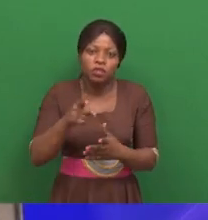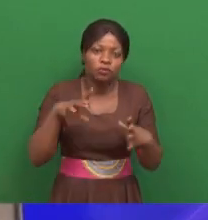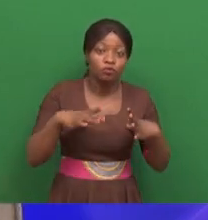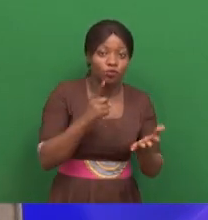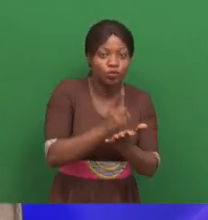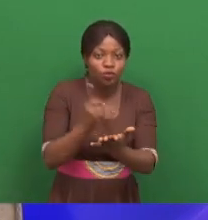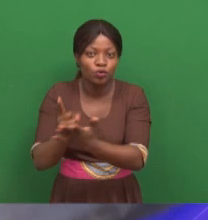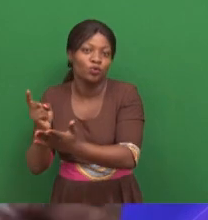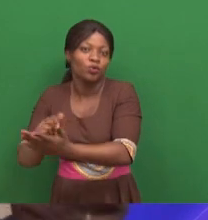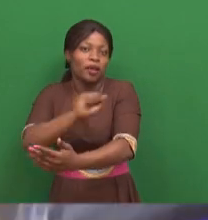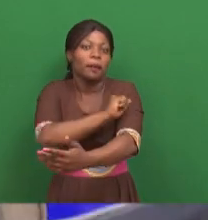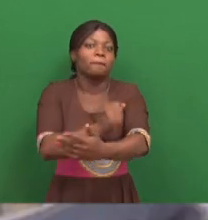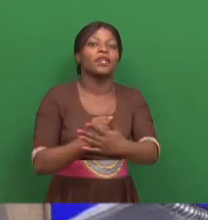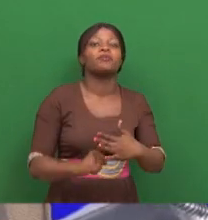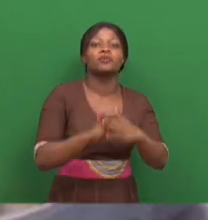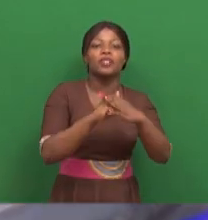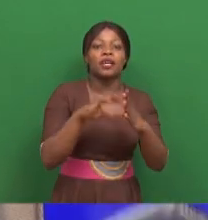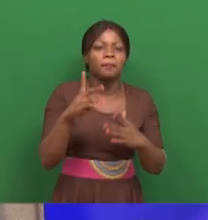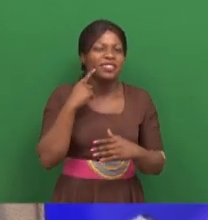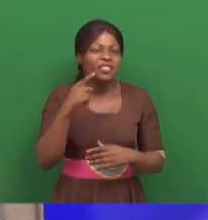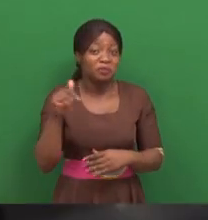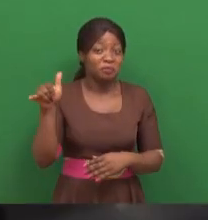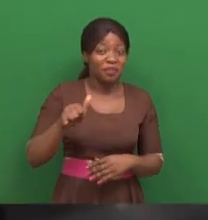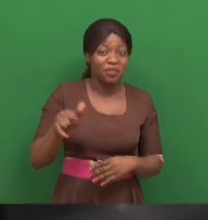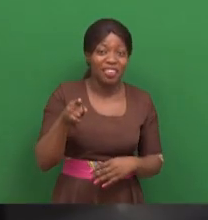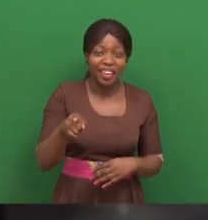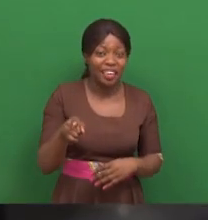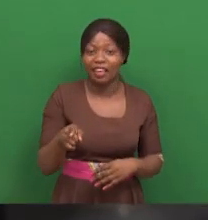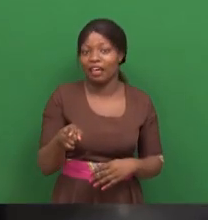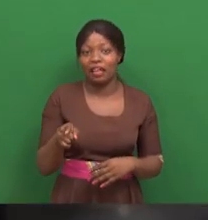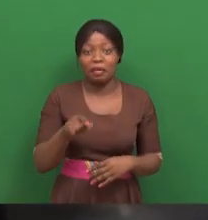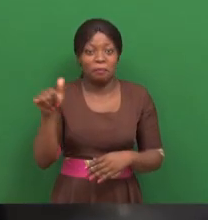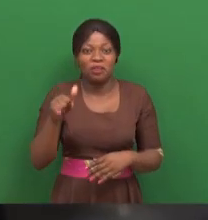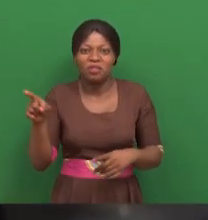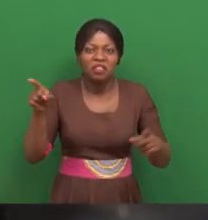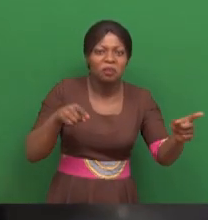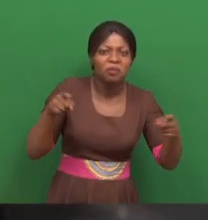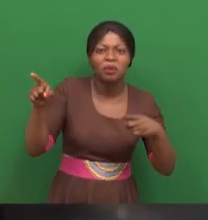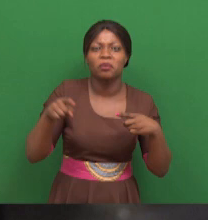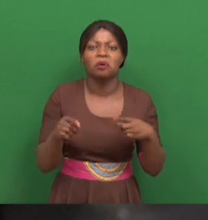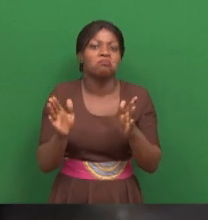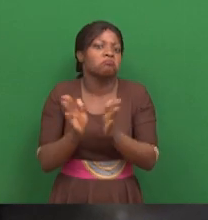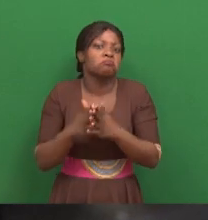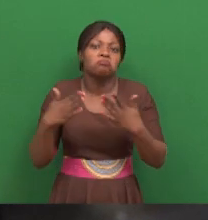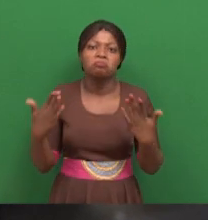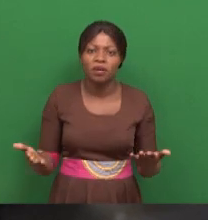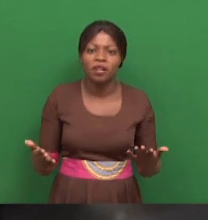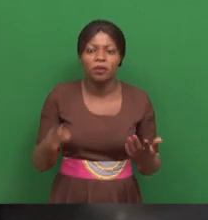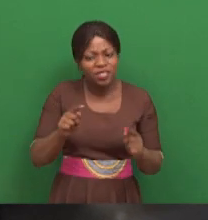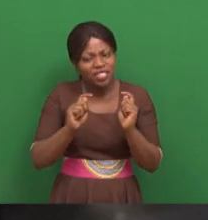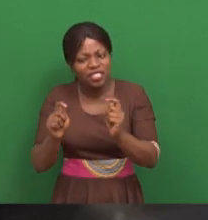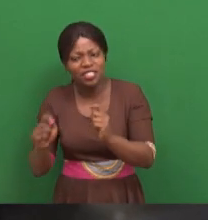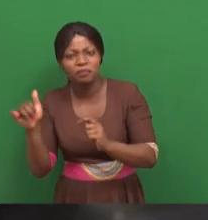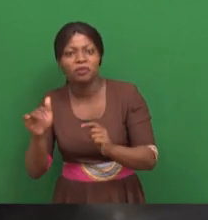kuite empower asi chatinoona ndechekuti vechiduku patinounganidza vanhu vechiduku havadi kuuya kuti vazonzwa zvinenge